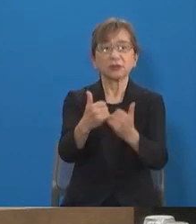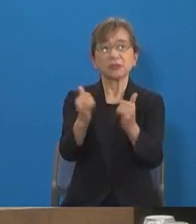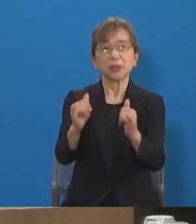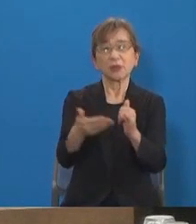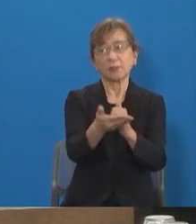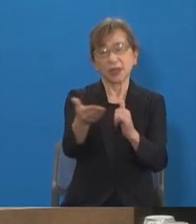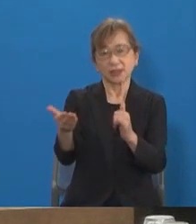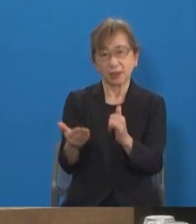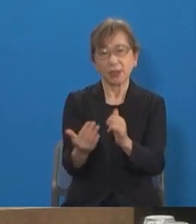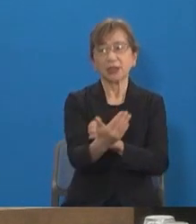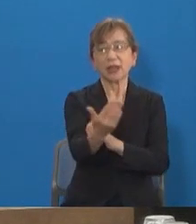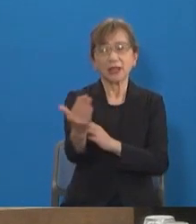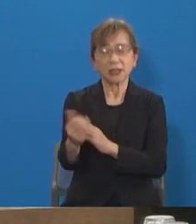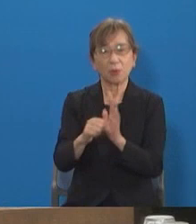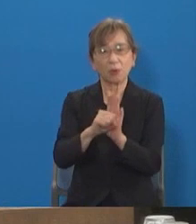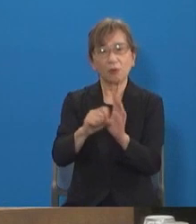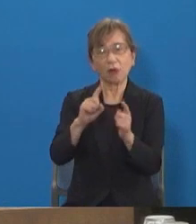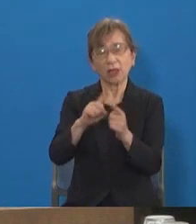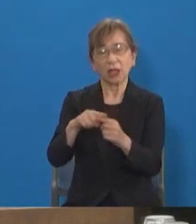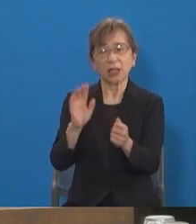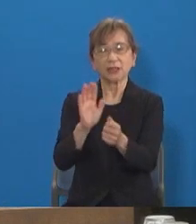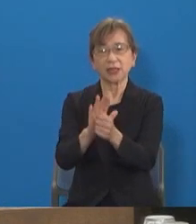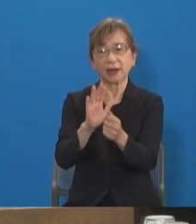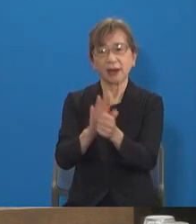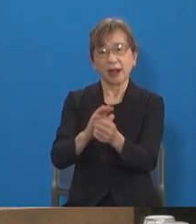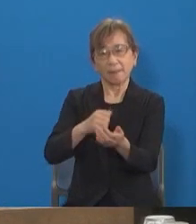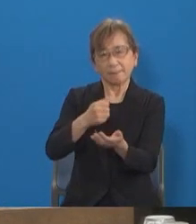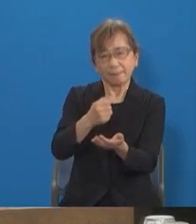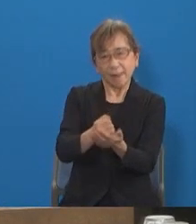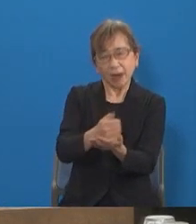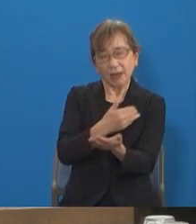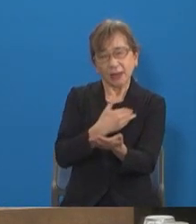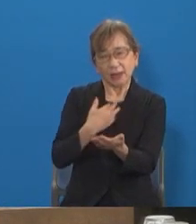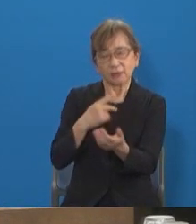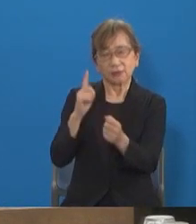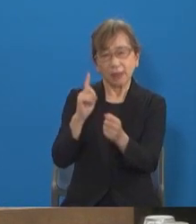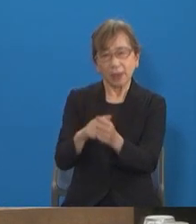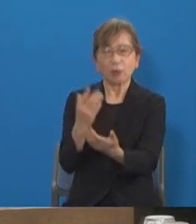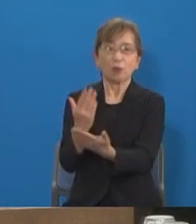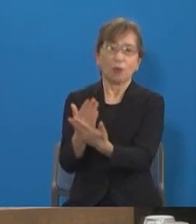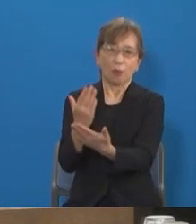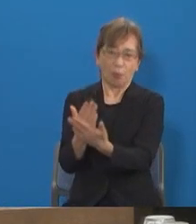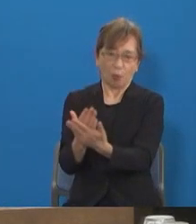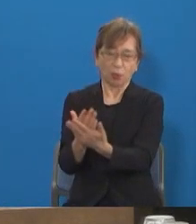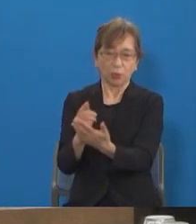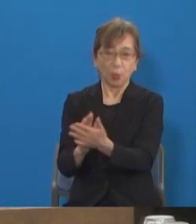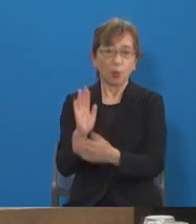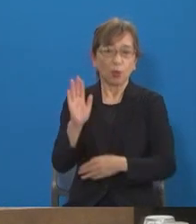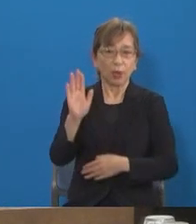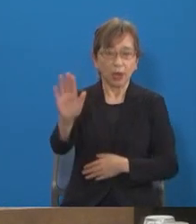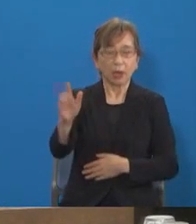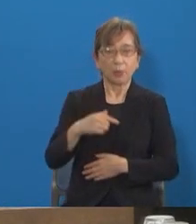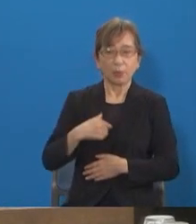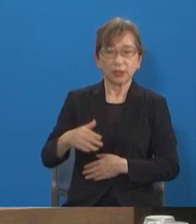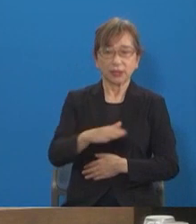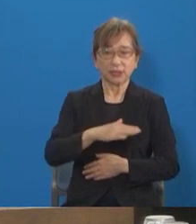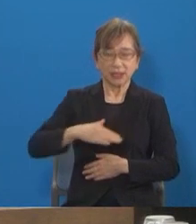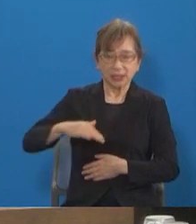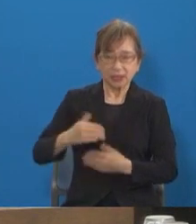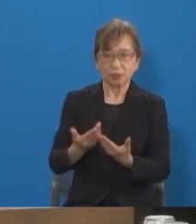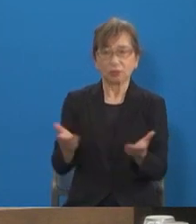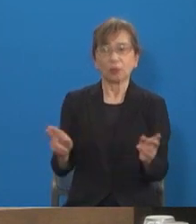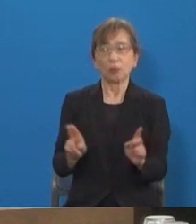皆様への効果的な支援が実施されるよう要望するとともに、これからも私ども公明